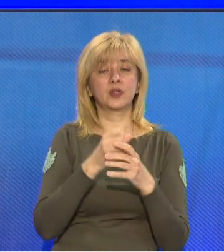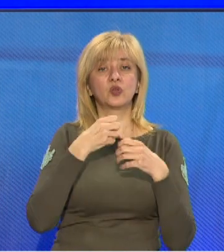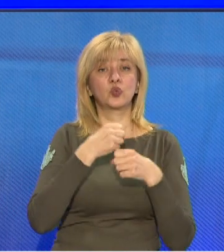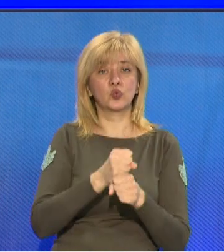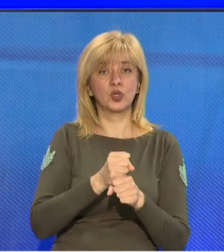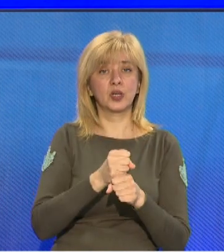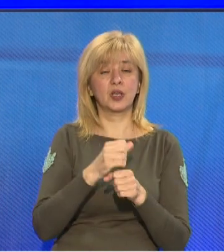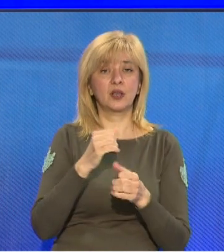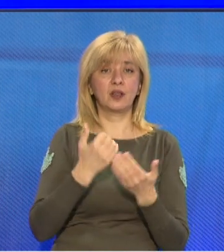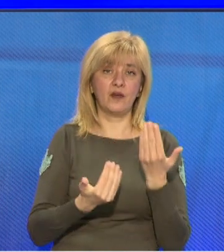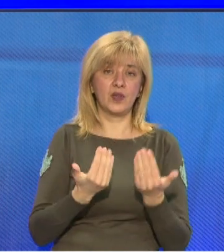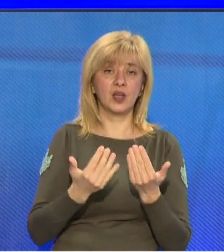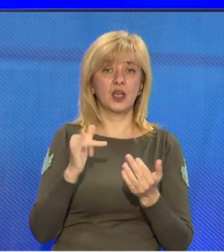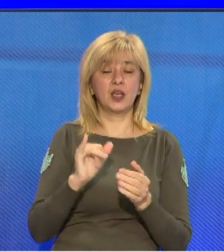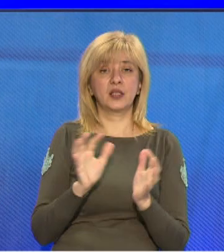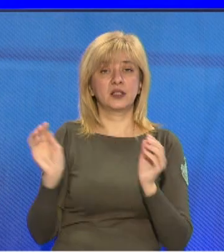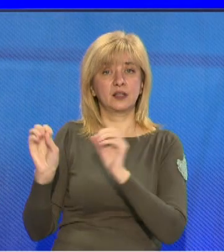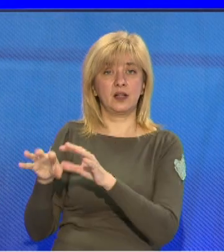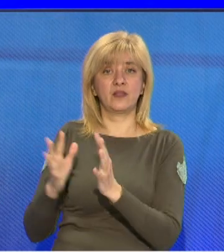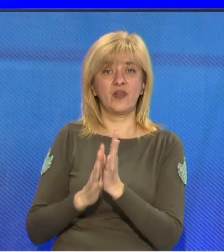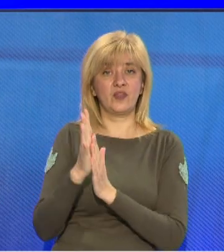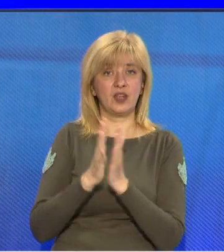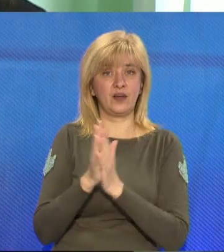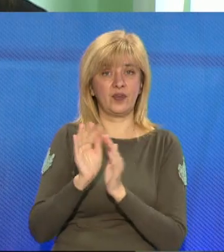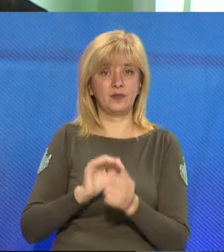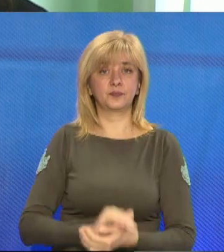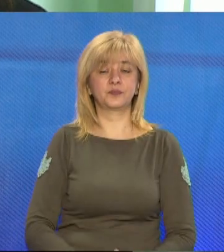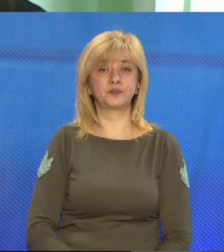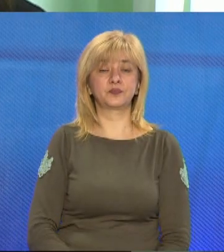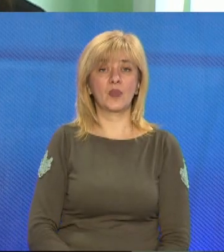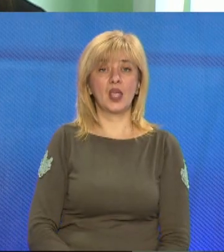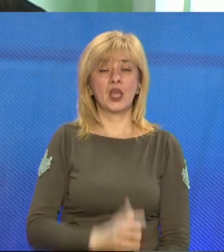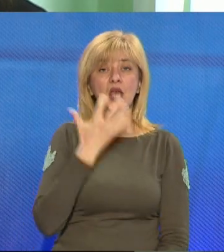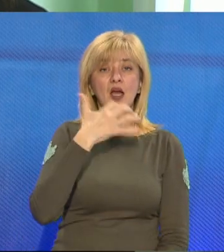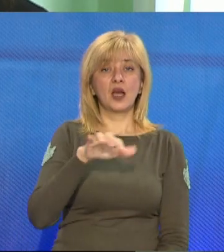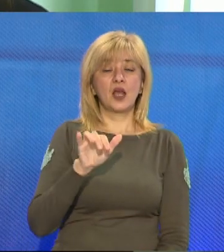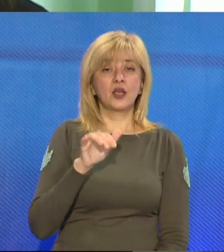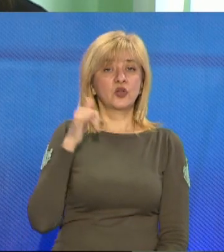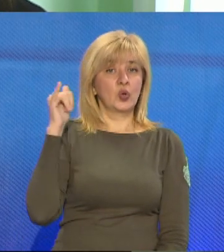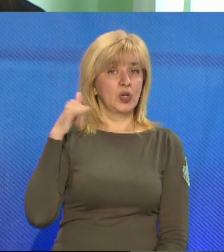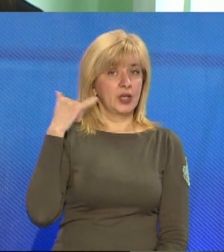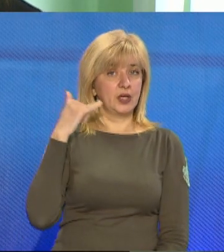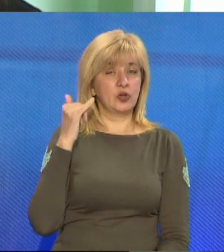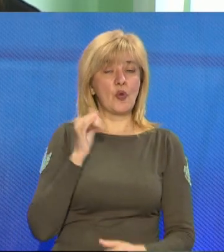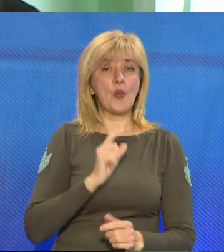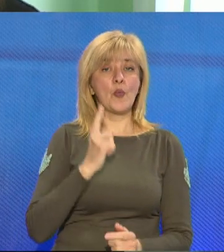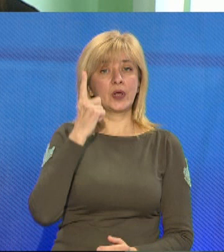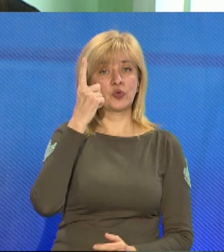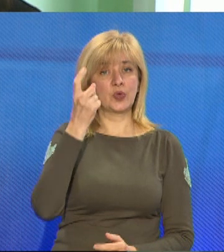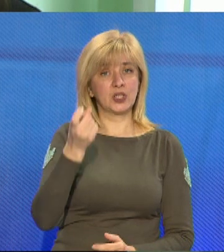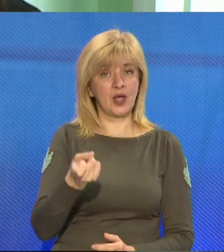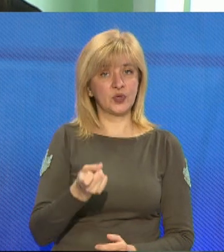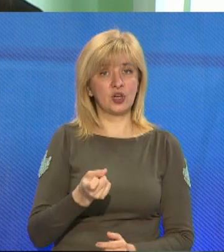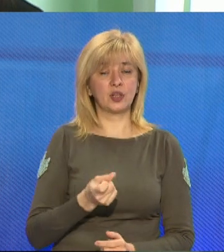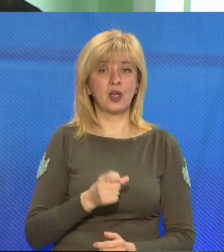душылі і складвалі непадалёк у зарасніку. На горячую линию Гродненской областной инспекции поступило сообщение